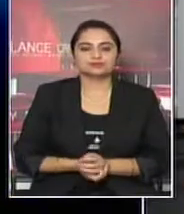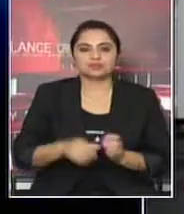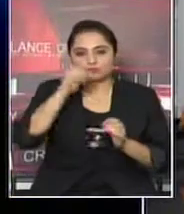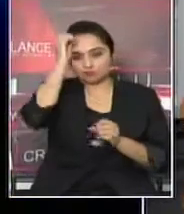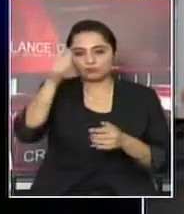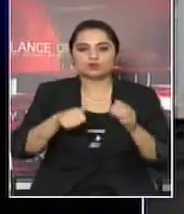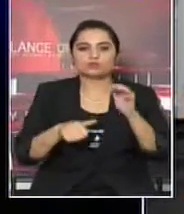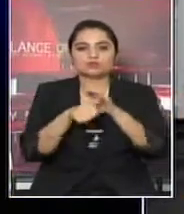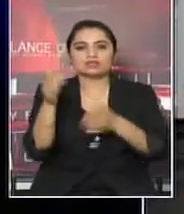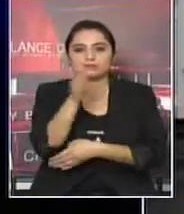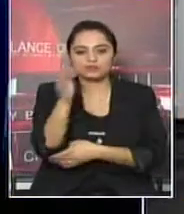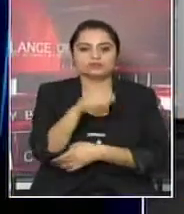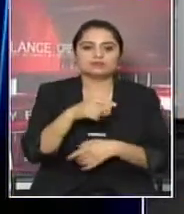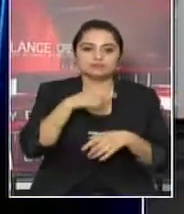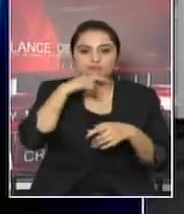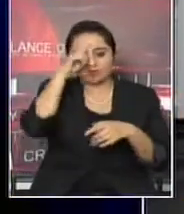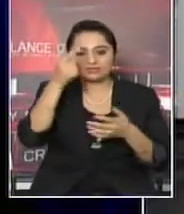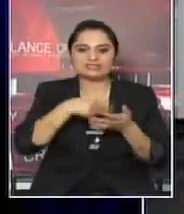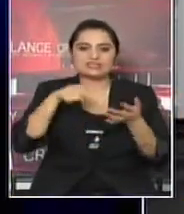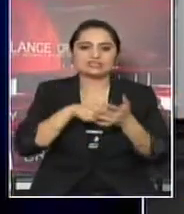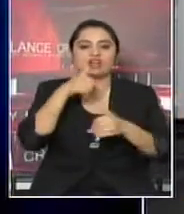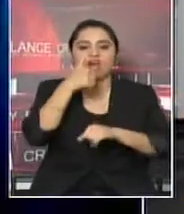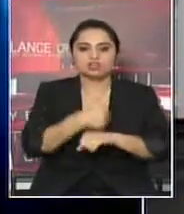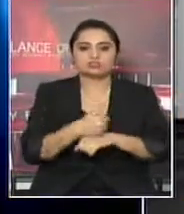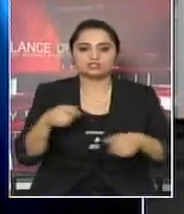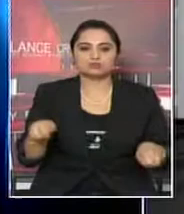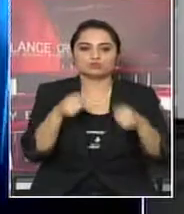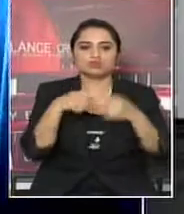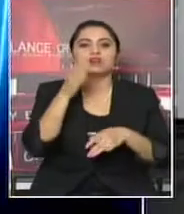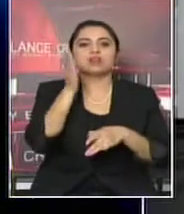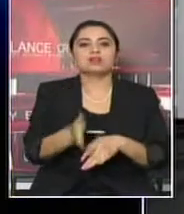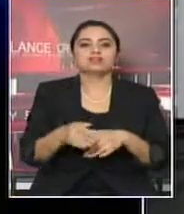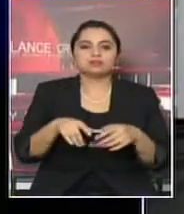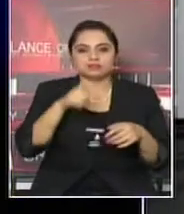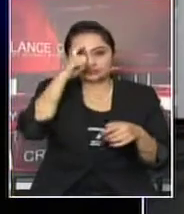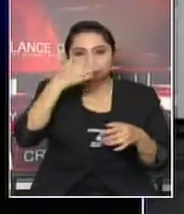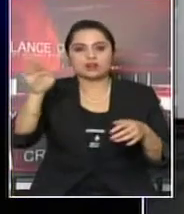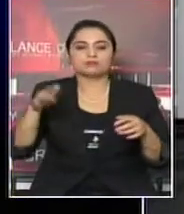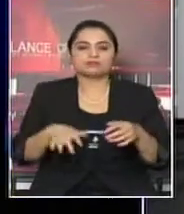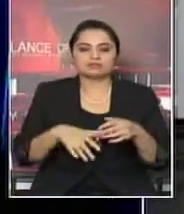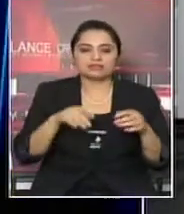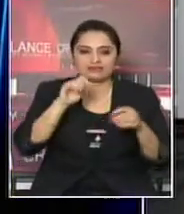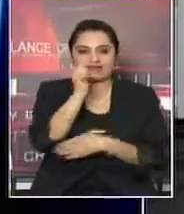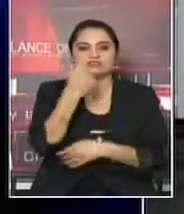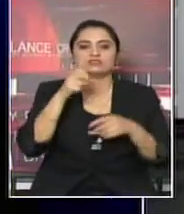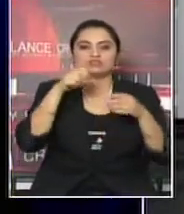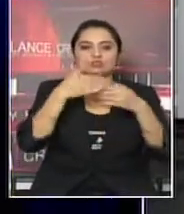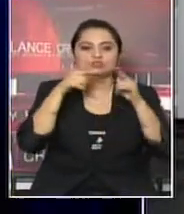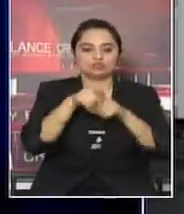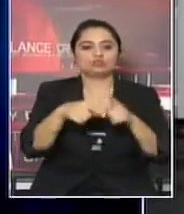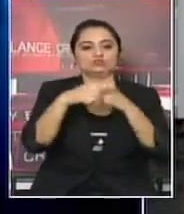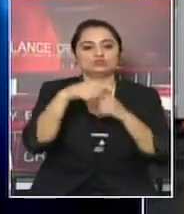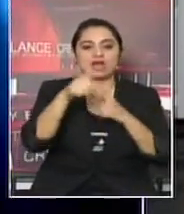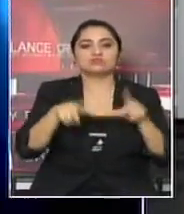पूर्व प्रधानमन्त्री तथा नेकपा माओवादी केन्द्रका अध्यक्ष पुष्पकमल दाहाल प्रचण्डले तराई मधेसलाई राष्ट्रिय दलसँग जोड्नु आजको